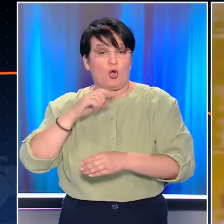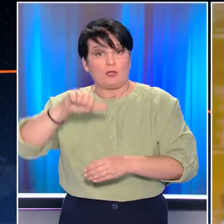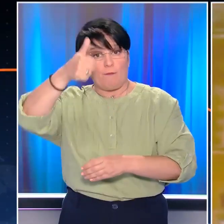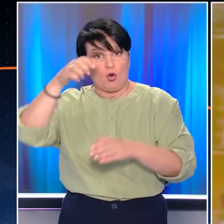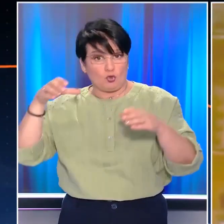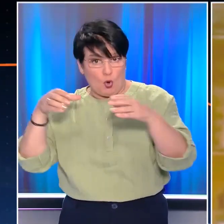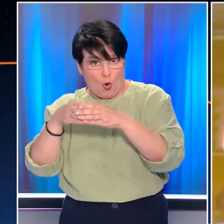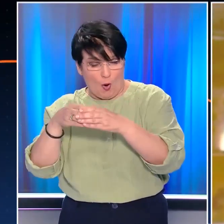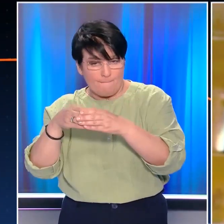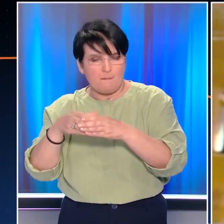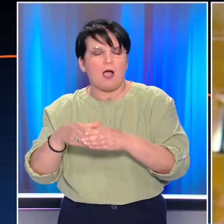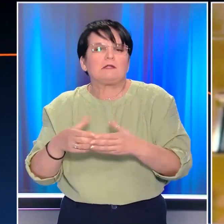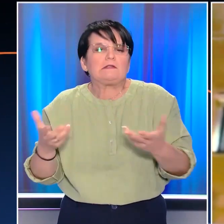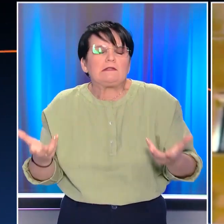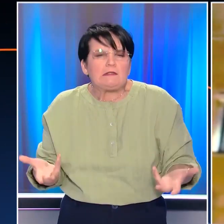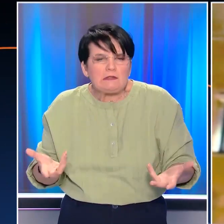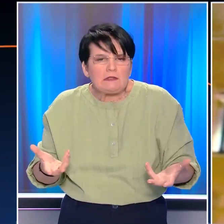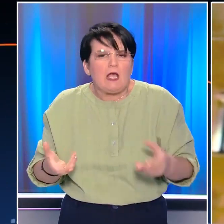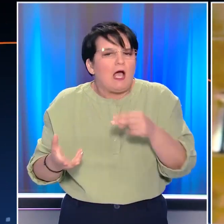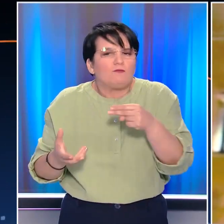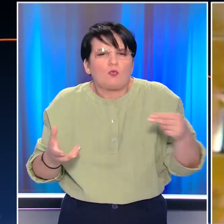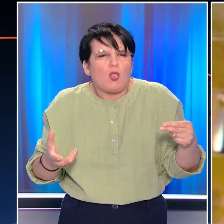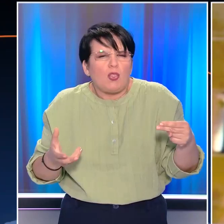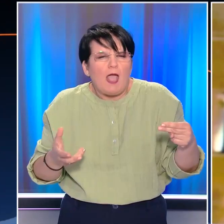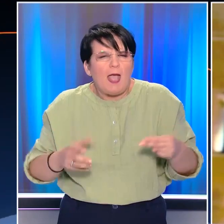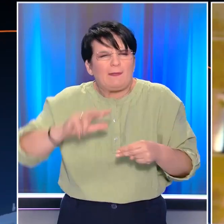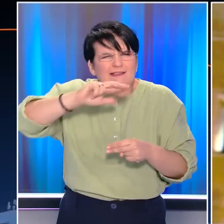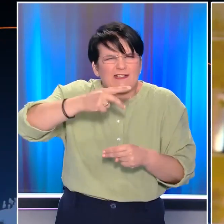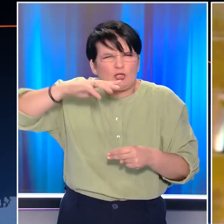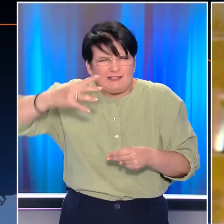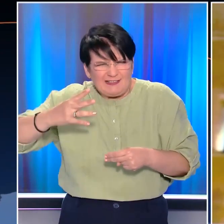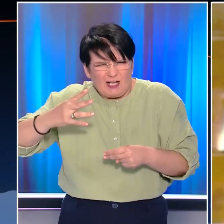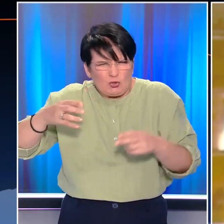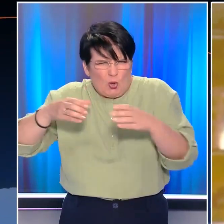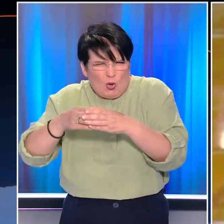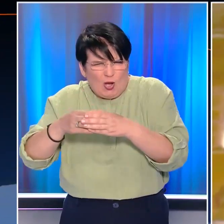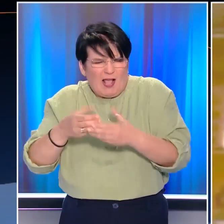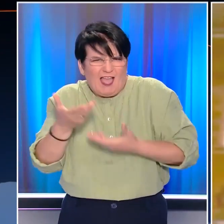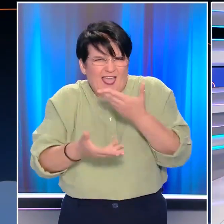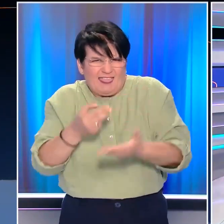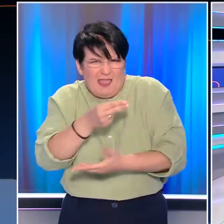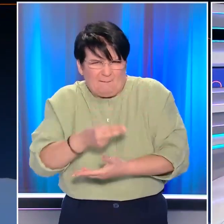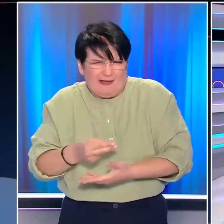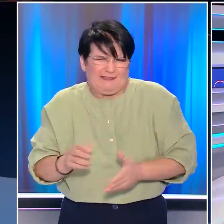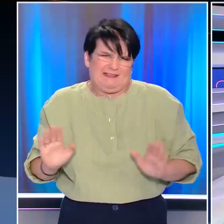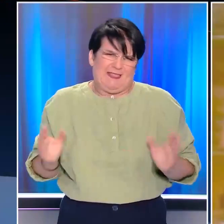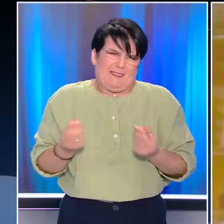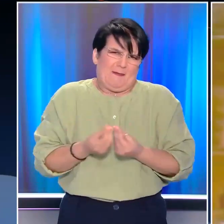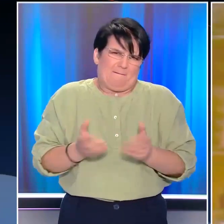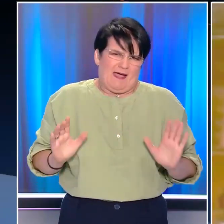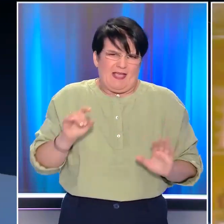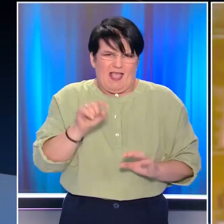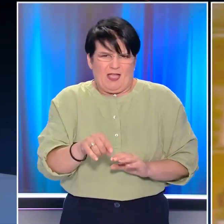πρώτο, είναι αδιανόητο αυτό το οποίο κόμμα που θα έρθει τρίτο ή τέταρτο να θέτει τέτοιου είδους ζητήματα. Εδώ δεν